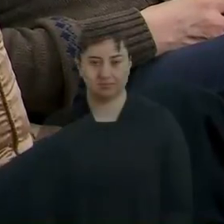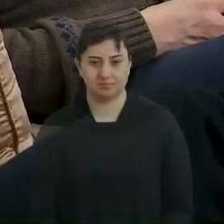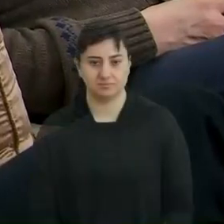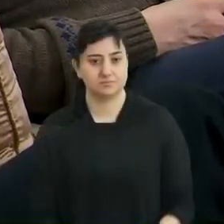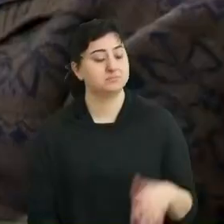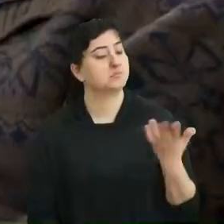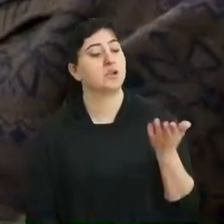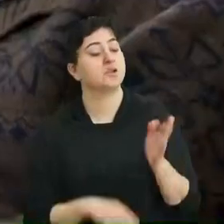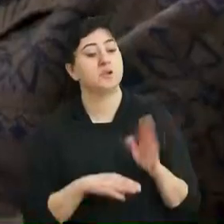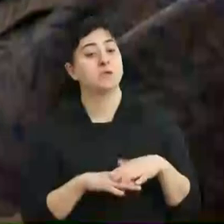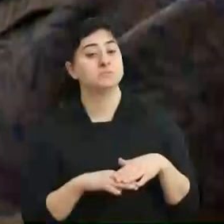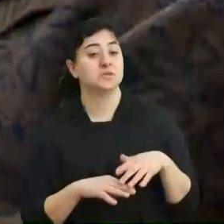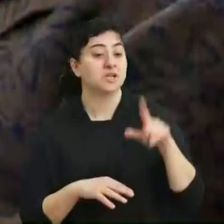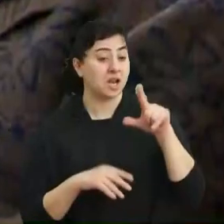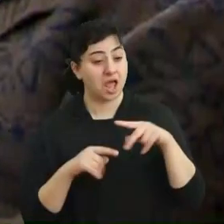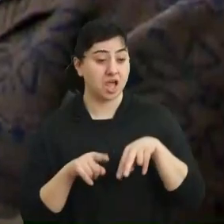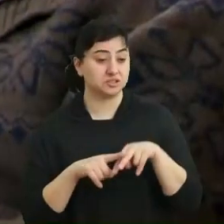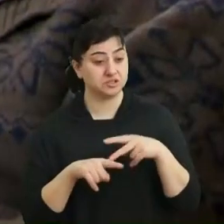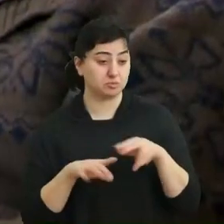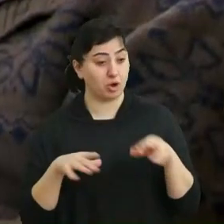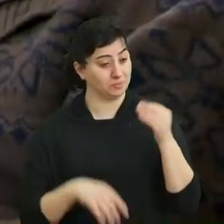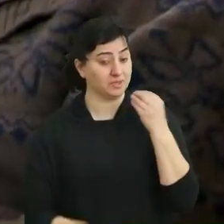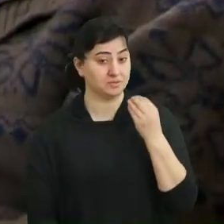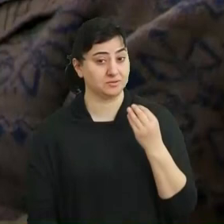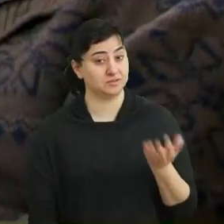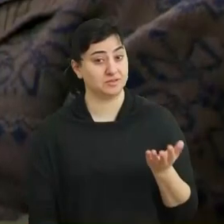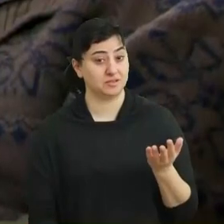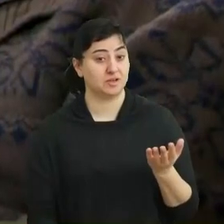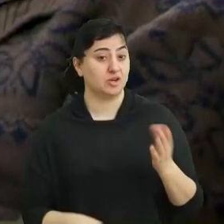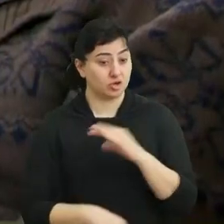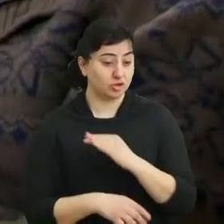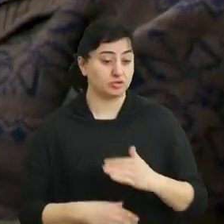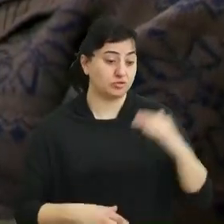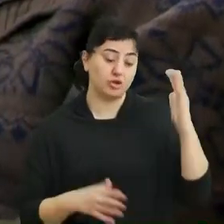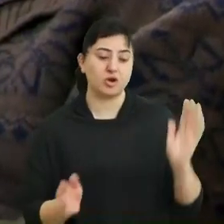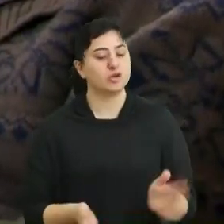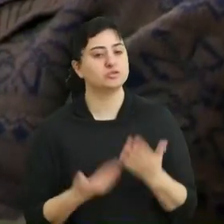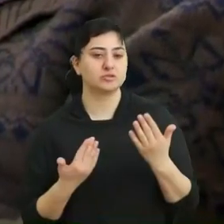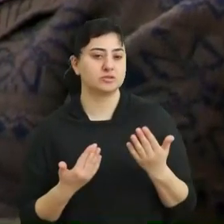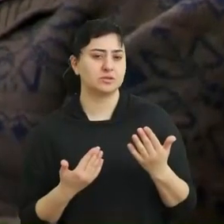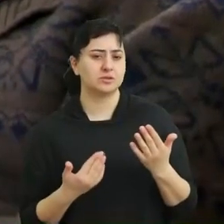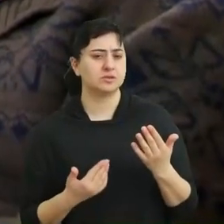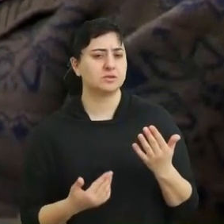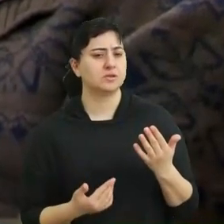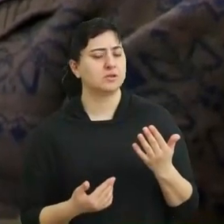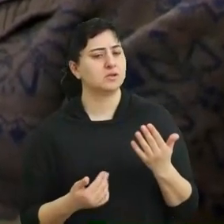Ne yapacık? Laz böreği mi yiyecek? Kolesterol bin oldu ama olsun. Atın ölümü arabadan